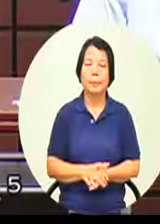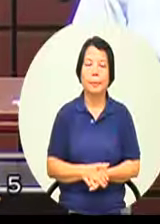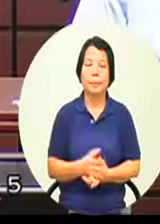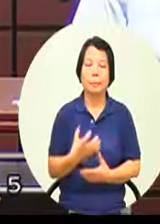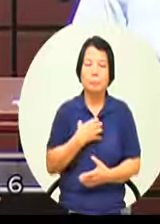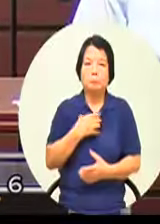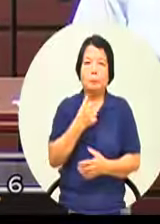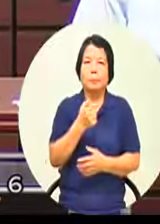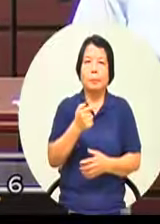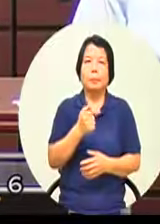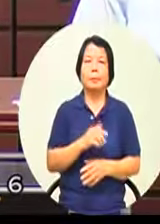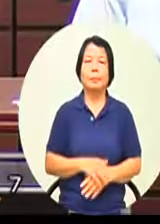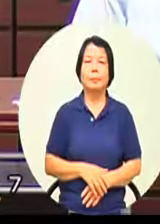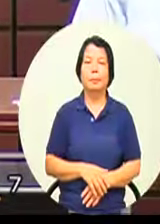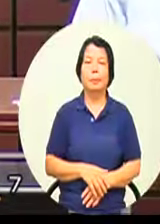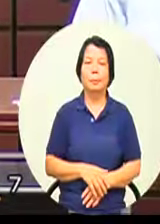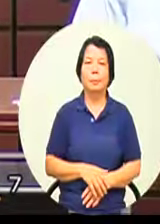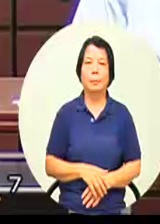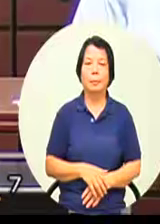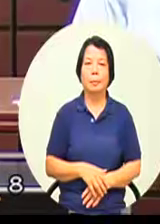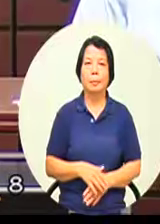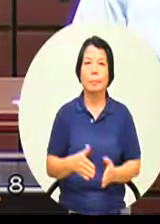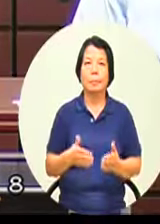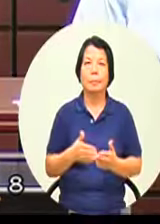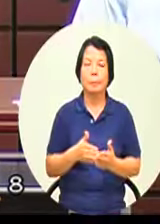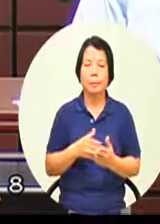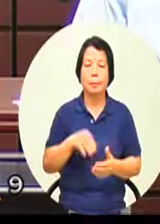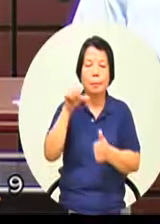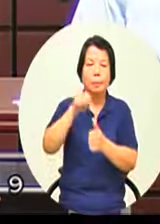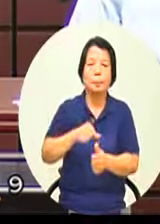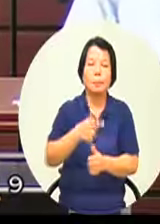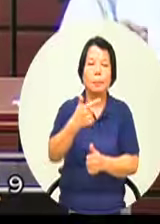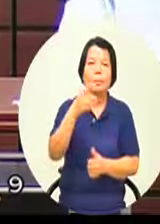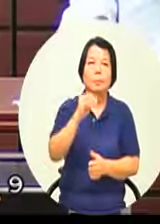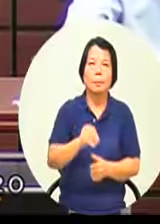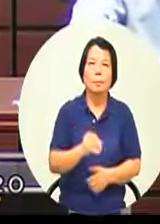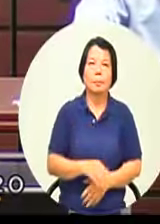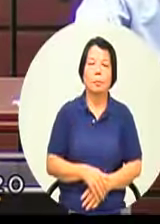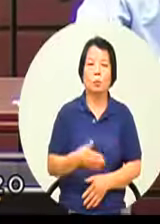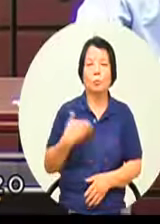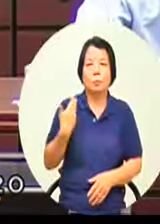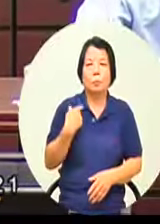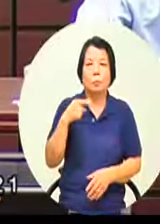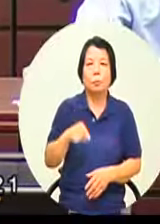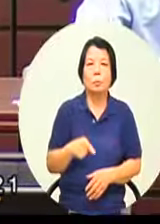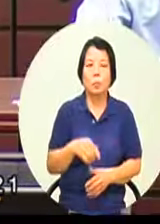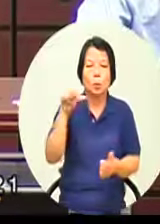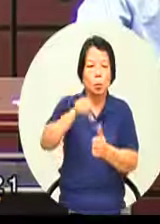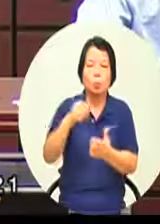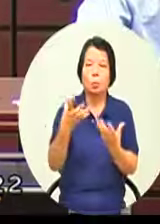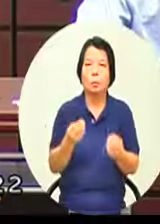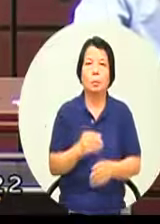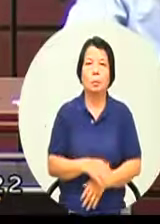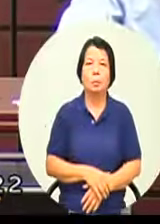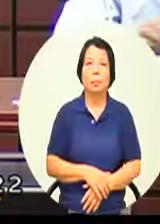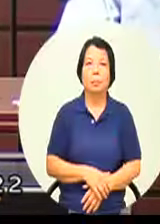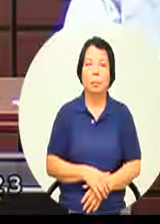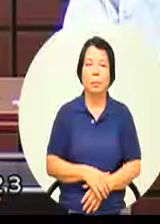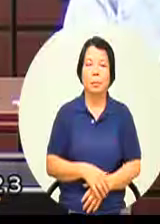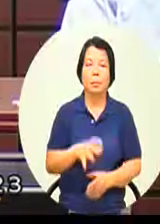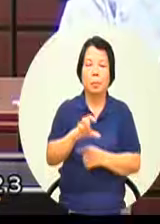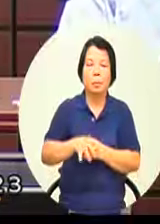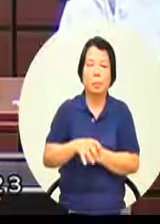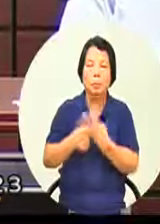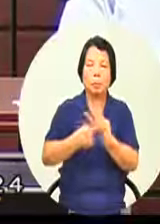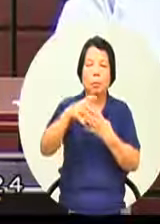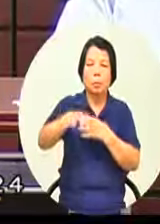的哈。那包括说，送给他罚款6万块，我不晓得，因为我们这里没有罚款啦，我们高农业局没有罚款